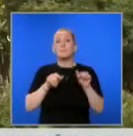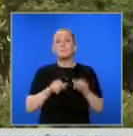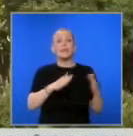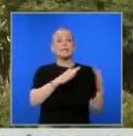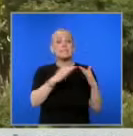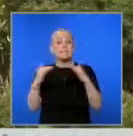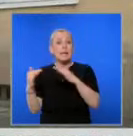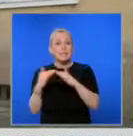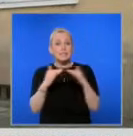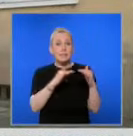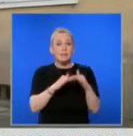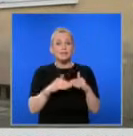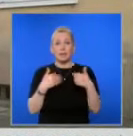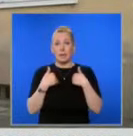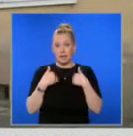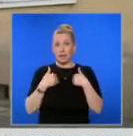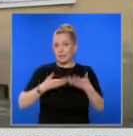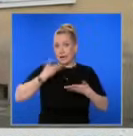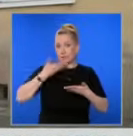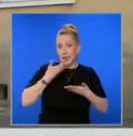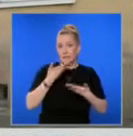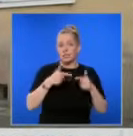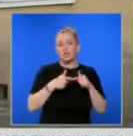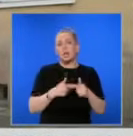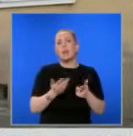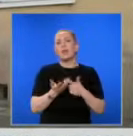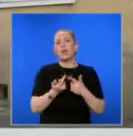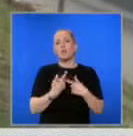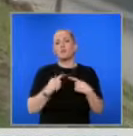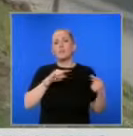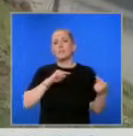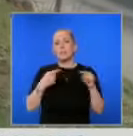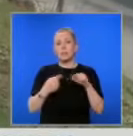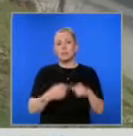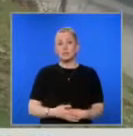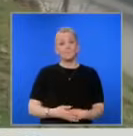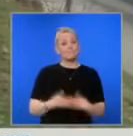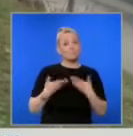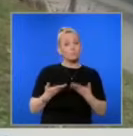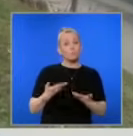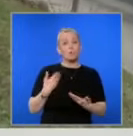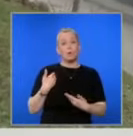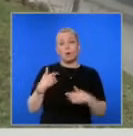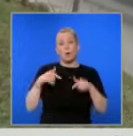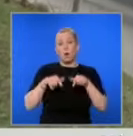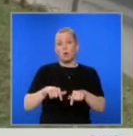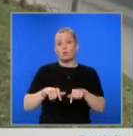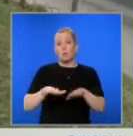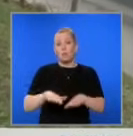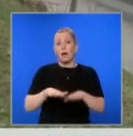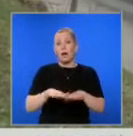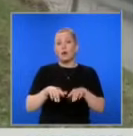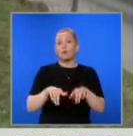на семейството в Бобов дол разказаха, че между тях често имало скандали. Но дете живее тук, Таня. Аз